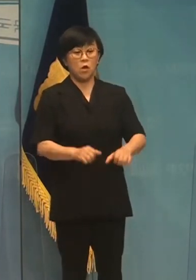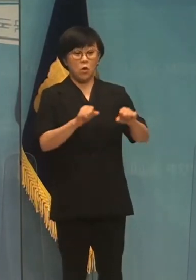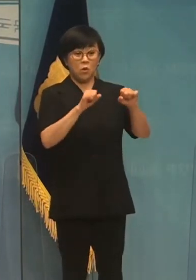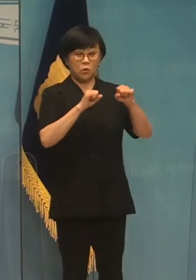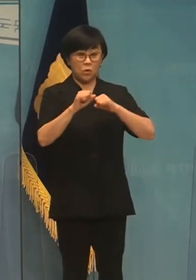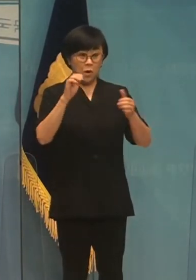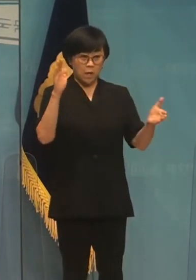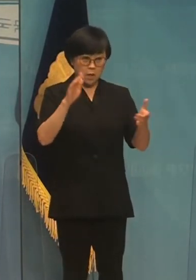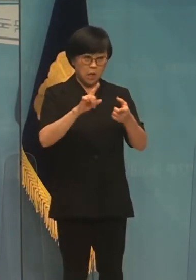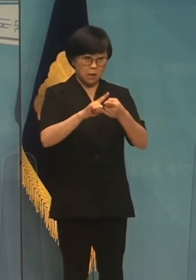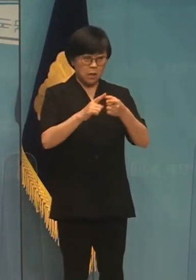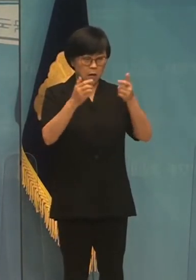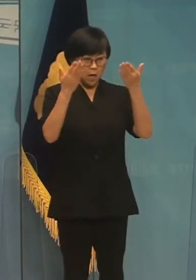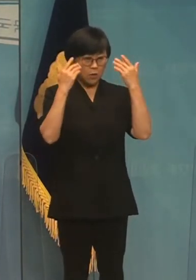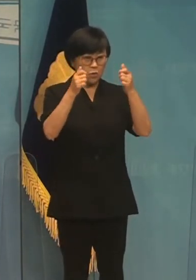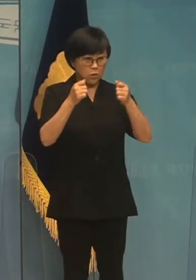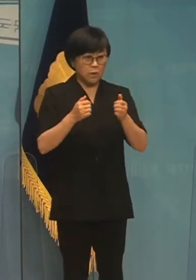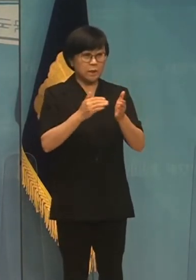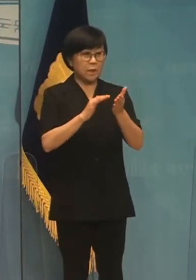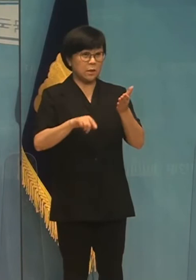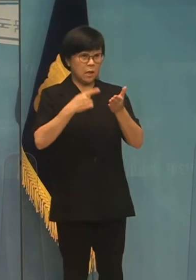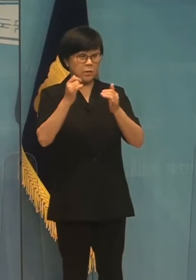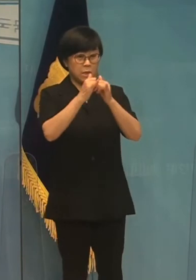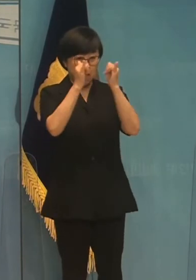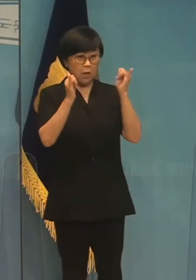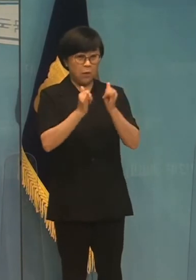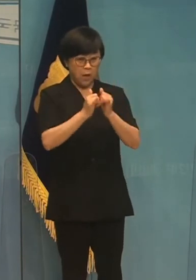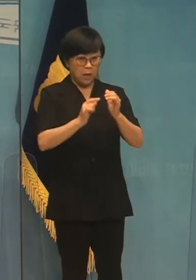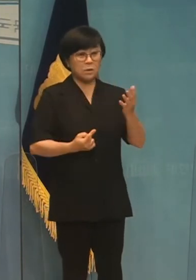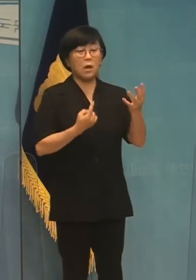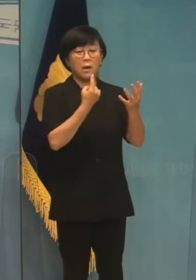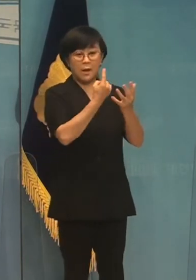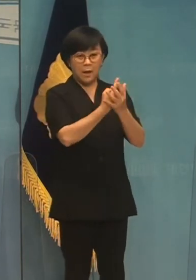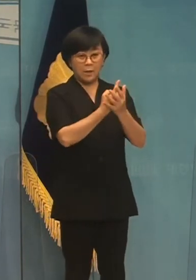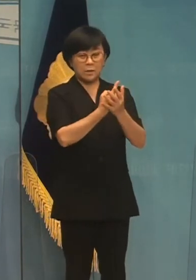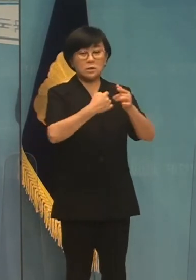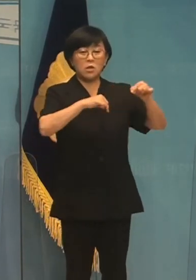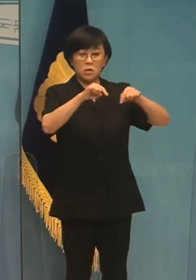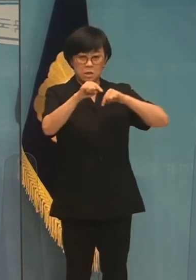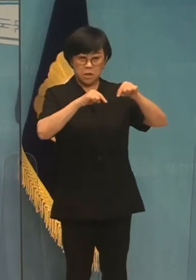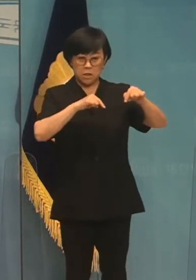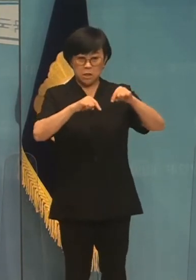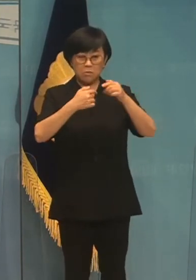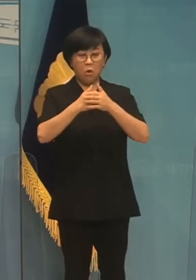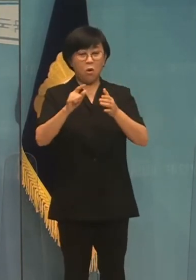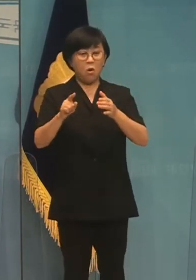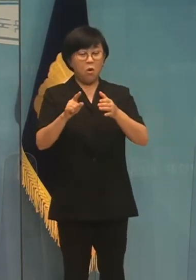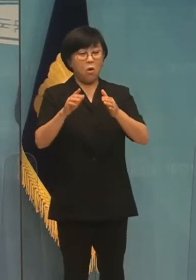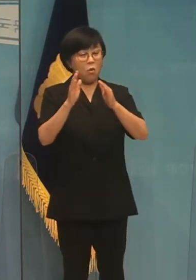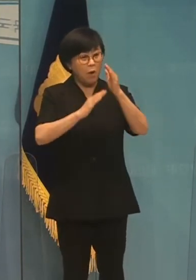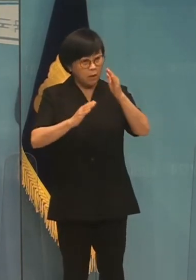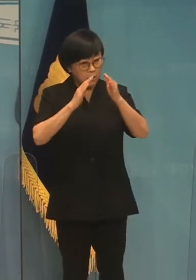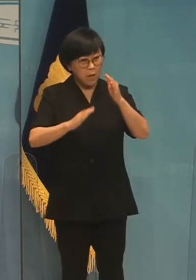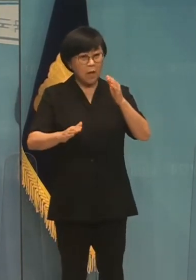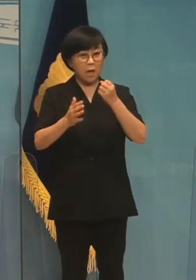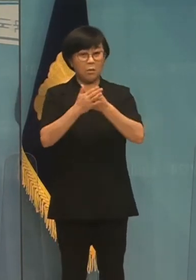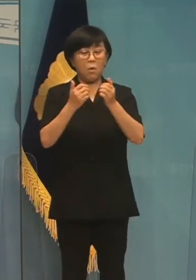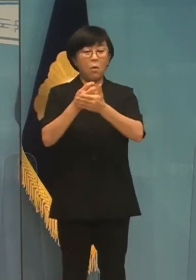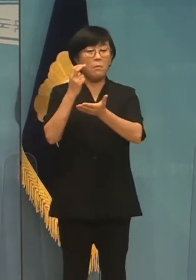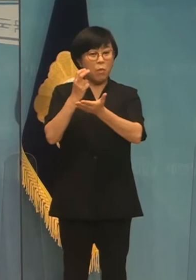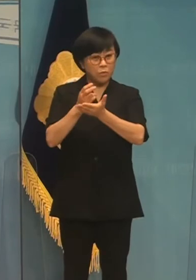운동권 학생들이 졸업 후 사회인이 되어 정계, 관계, 학계,